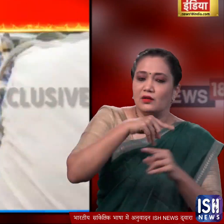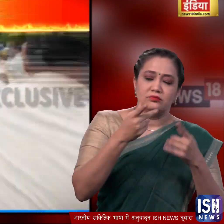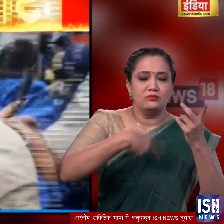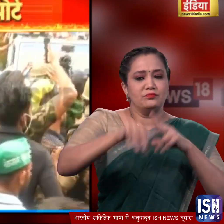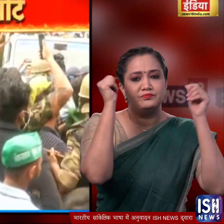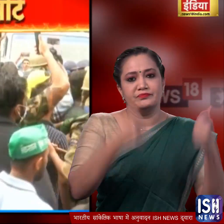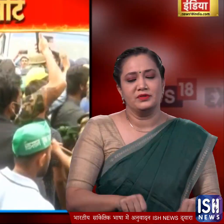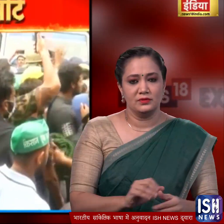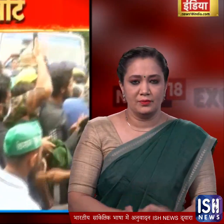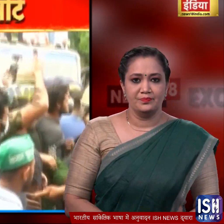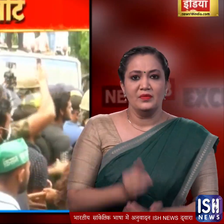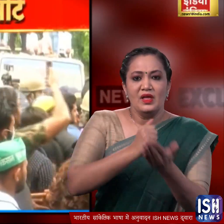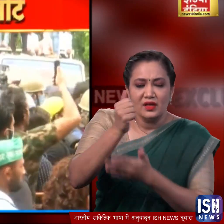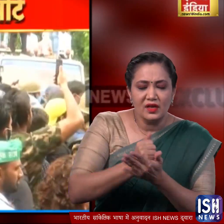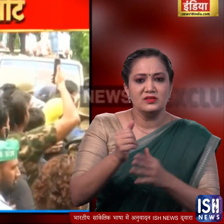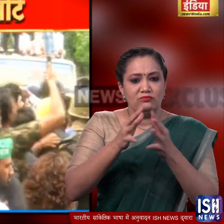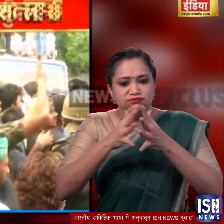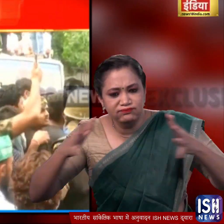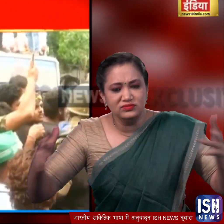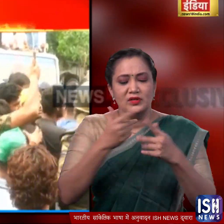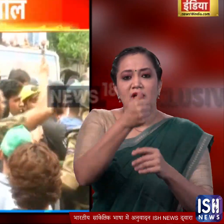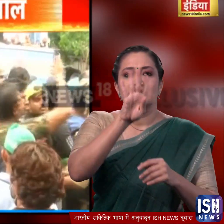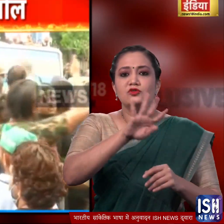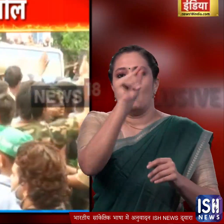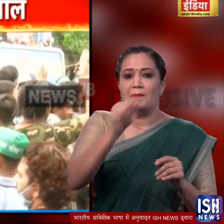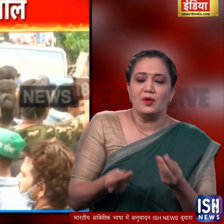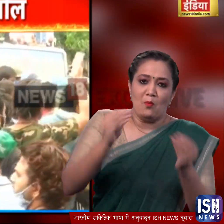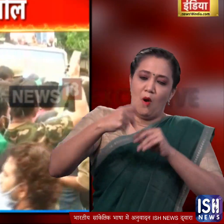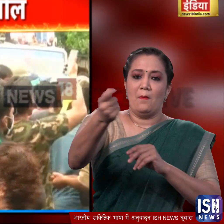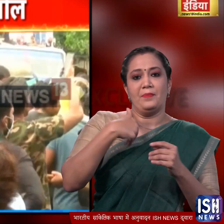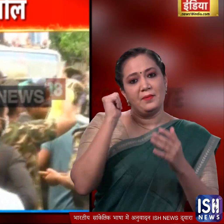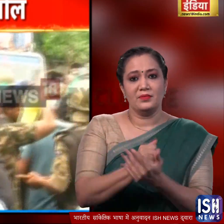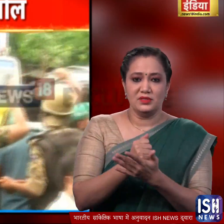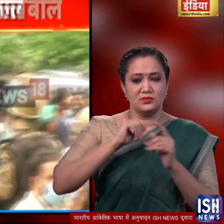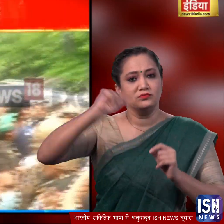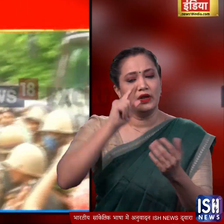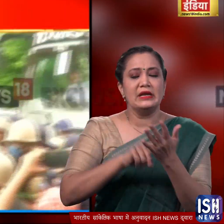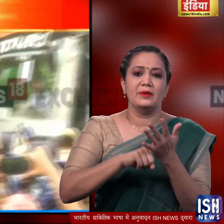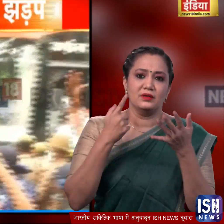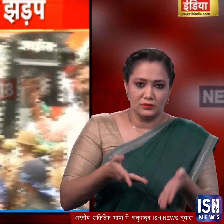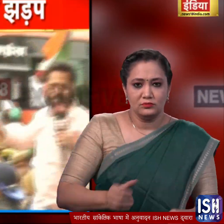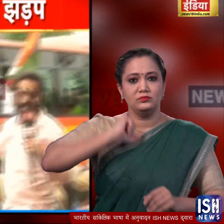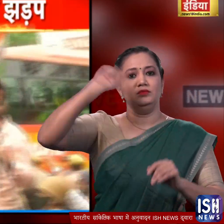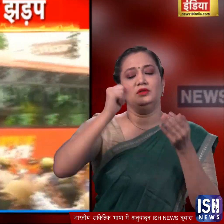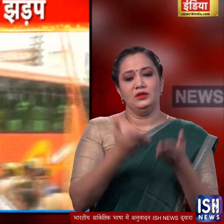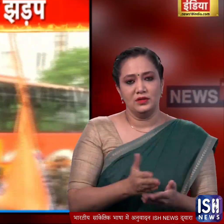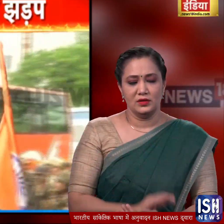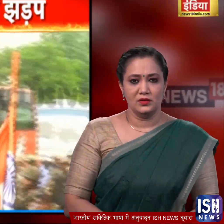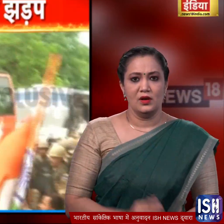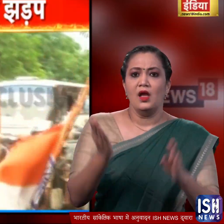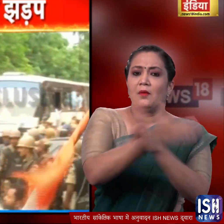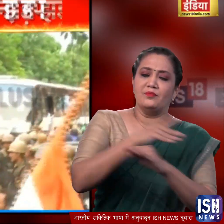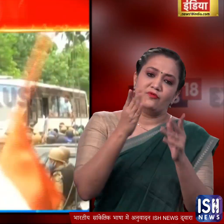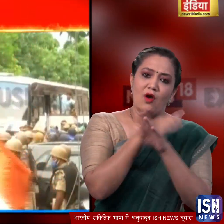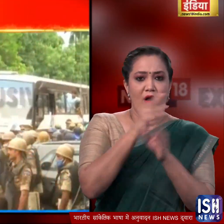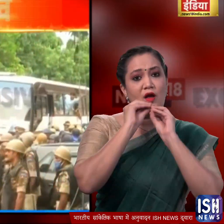उनकी एक नहीं चली। किसान आबादी निस्तारण को लेकर 64% अतिरिक्त मुआवजे की मांग को लेकर यहाँ पर प्रदर्शन कर रहे थे। उन्होंने